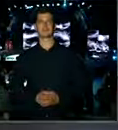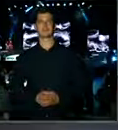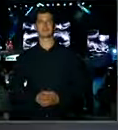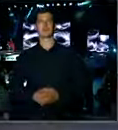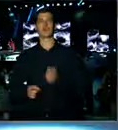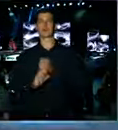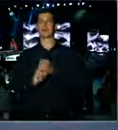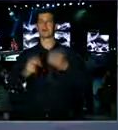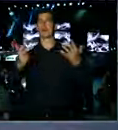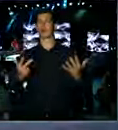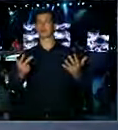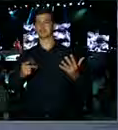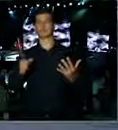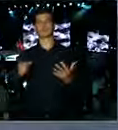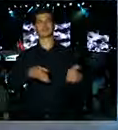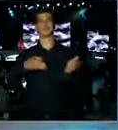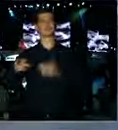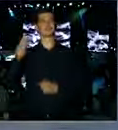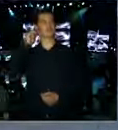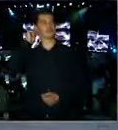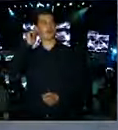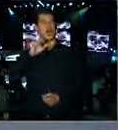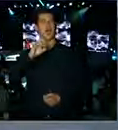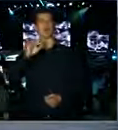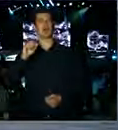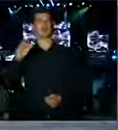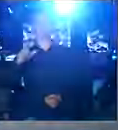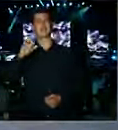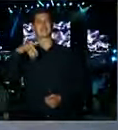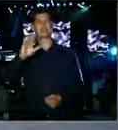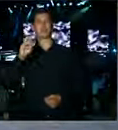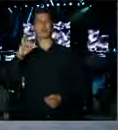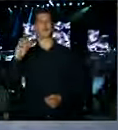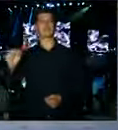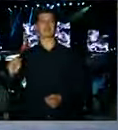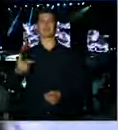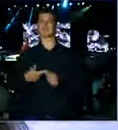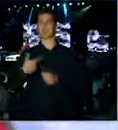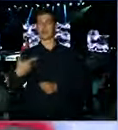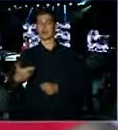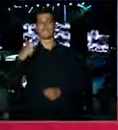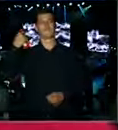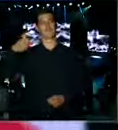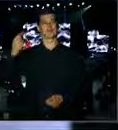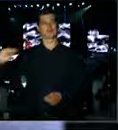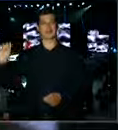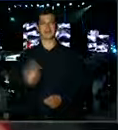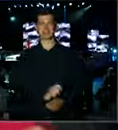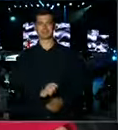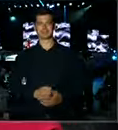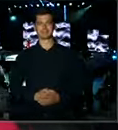Z numerem 8 na scenę wkracza Agata Cybuchowska, lat 20, Włocławek.